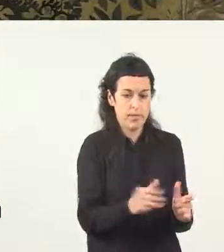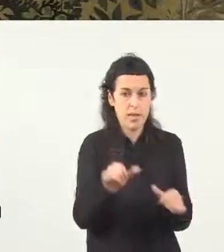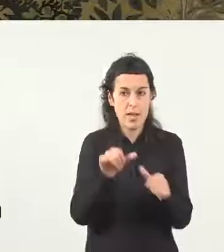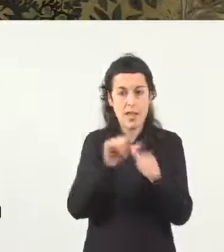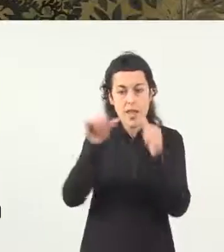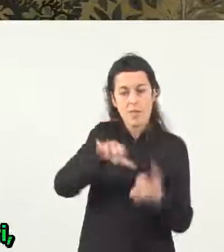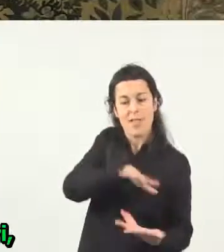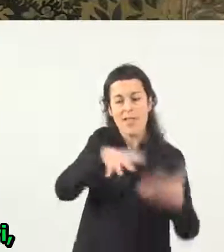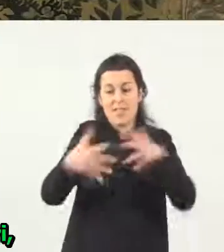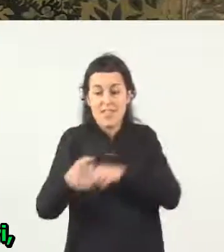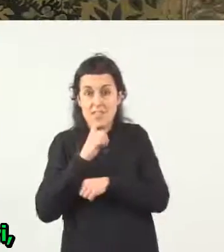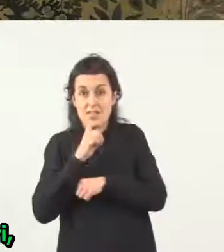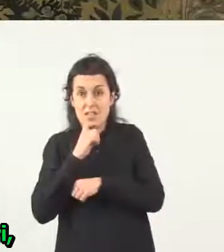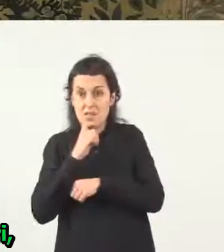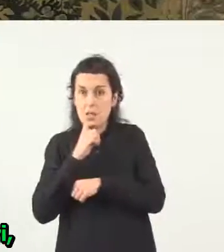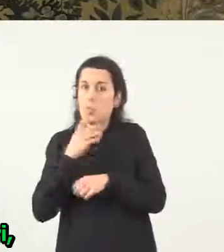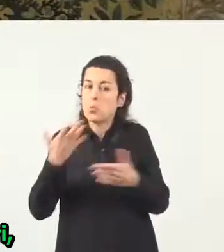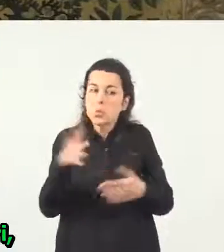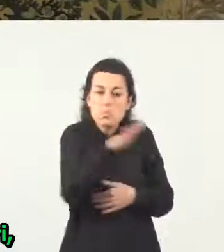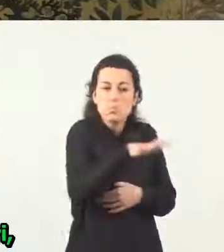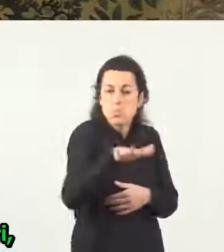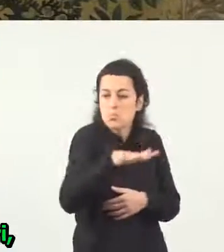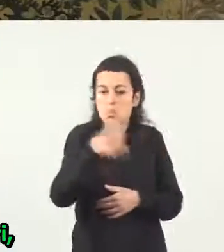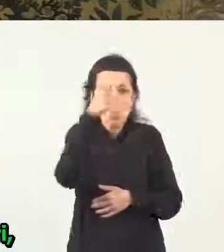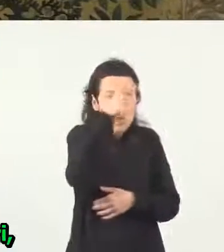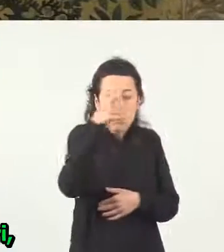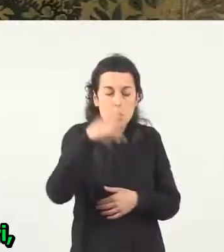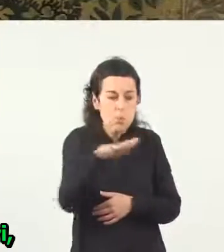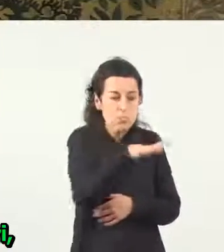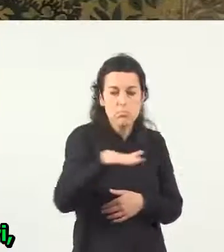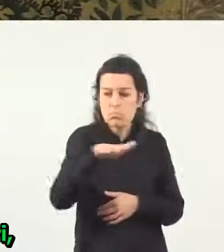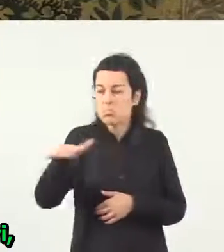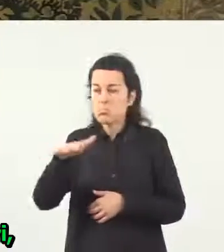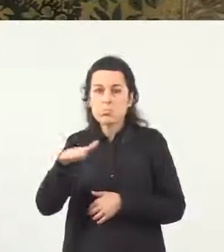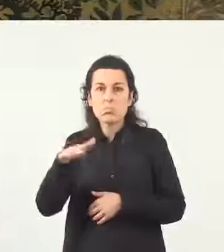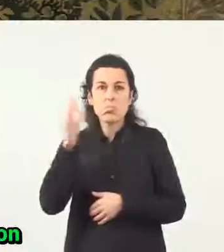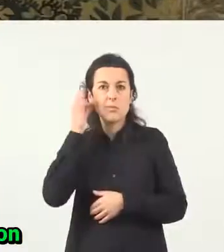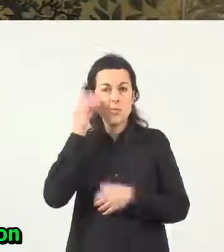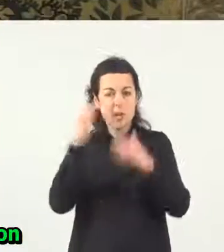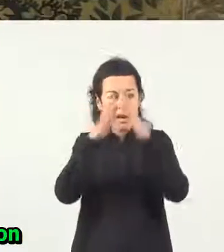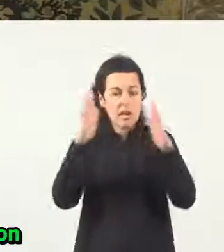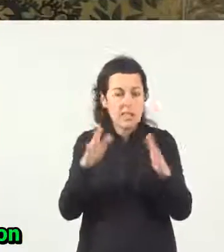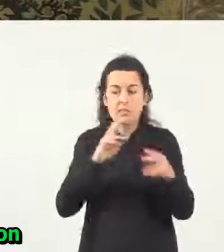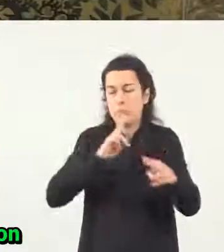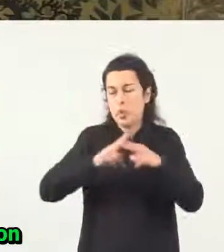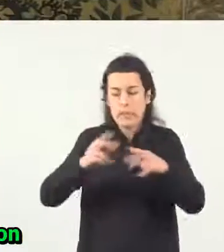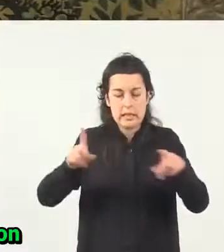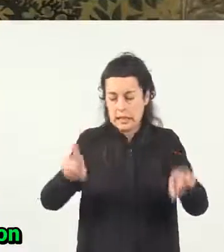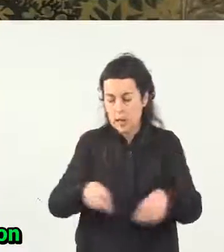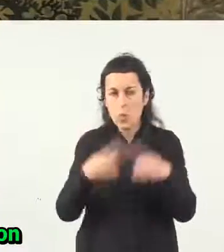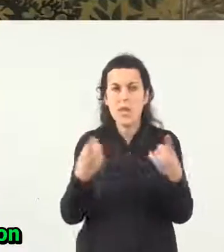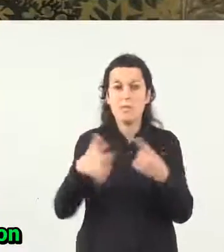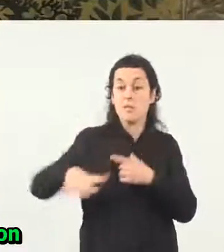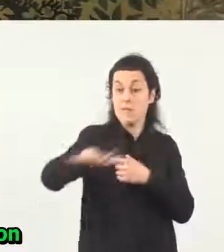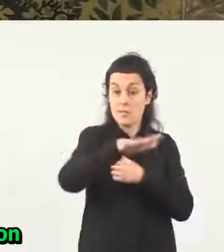batera egiten ari garen, bueno, babintzat lokal mailan, udal mailan, emakumeen etxea, edo espazio hori, berdin da izena, espazio hori, izan